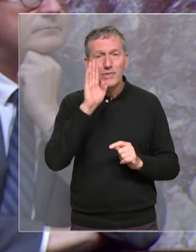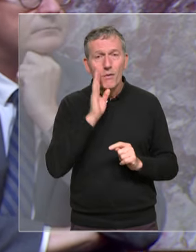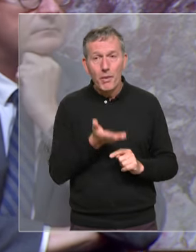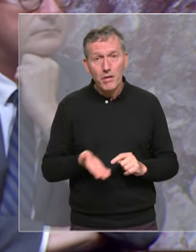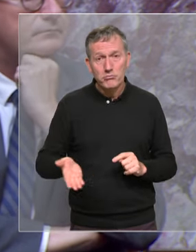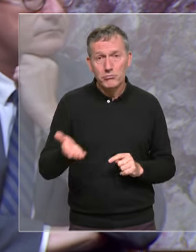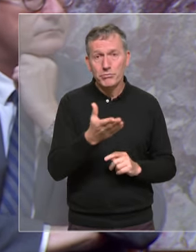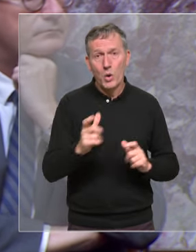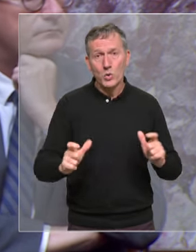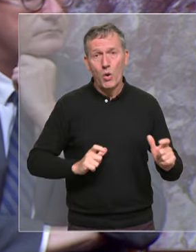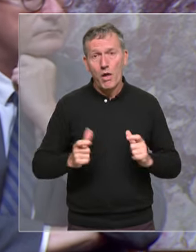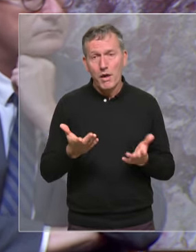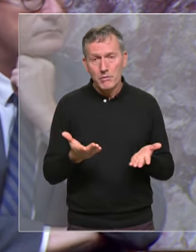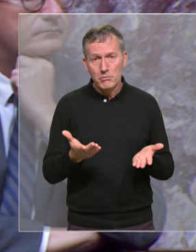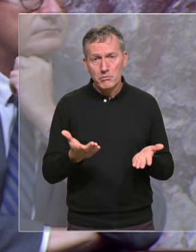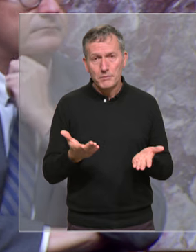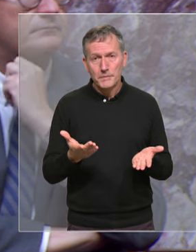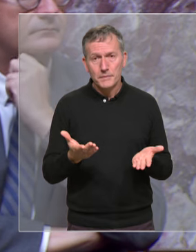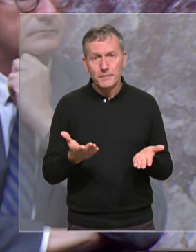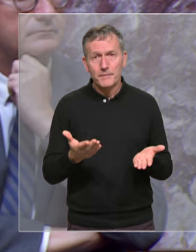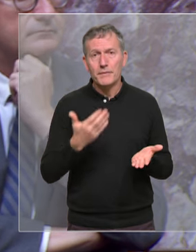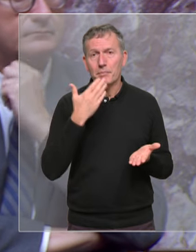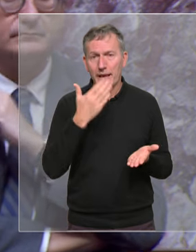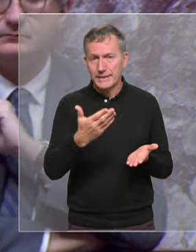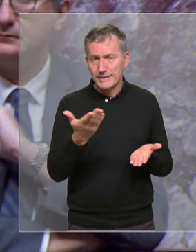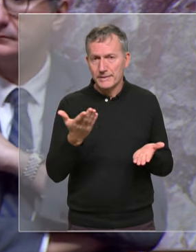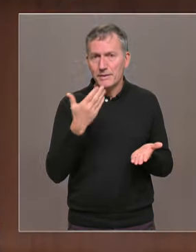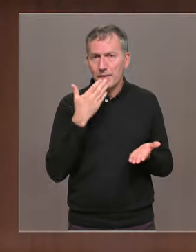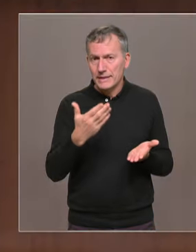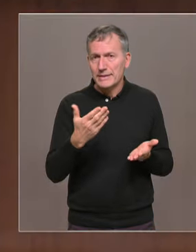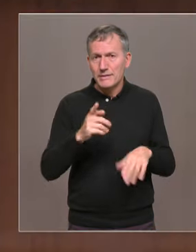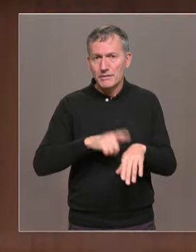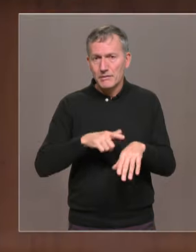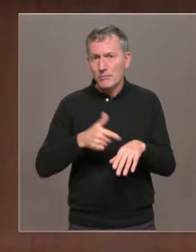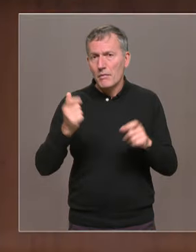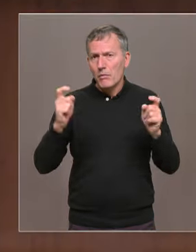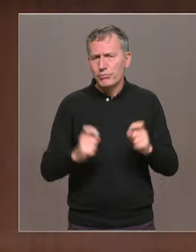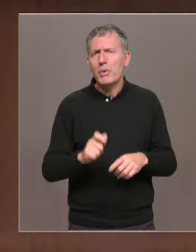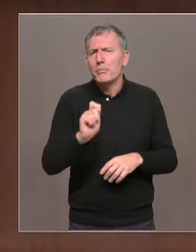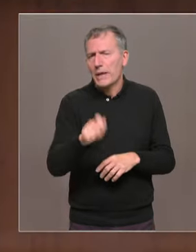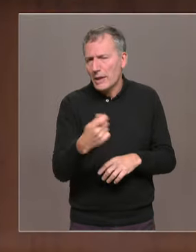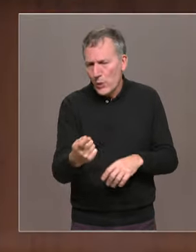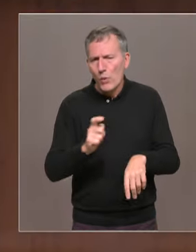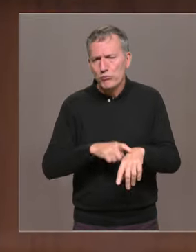collègues. Merci, Madame la Présidente. Allez-y, monsieur. Sera probablement décompté. Bien évidemment.